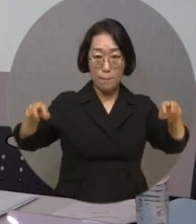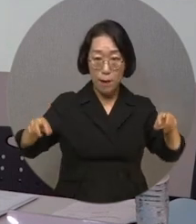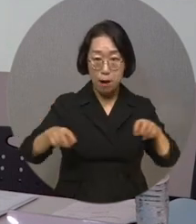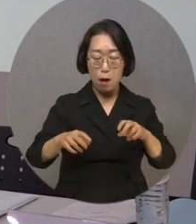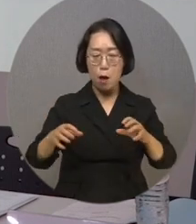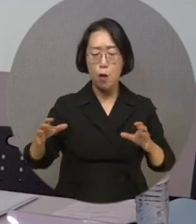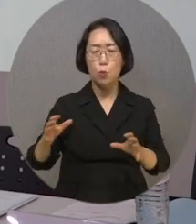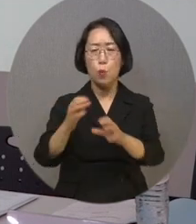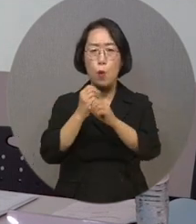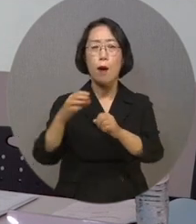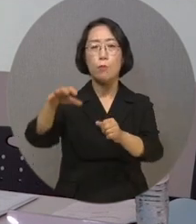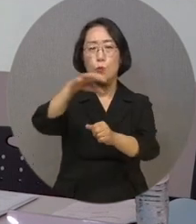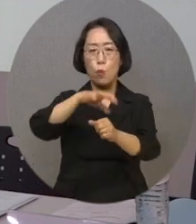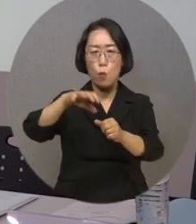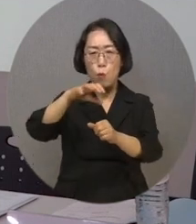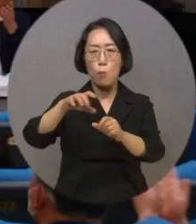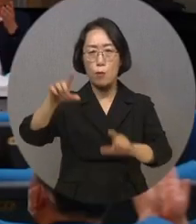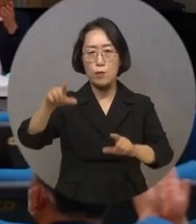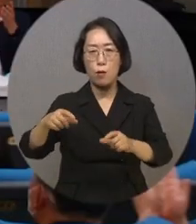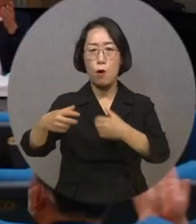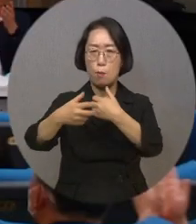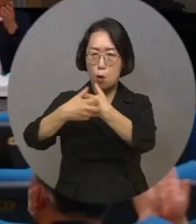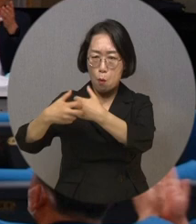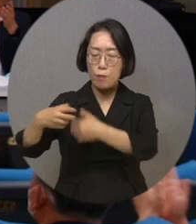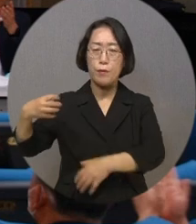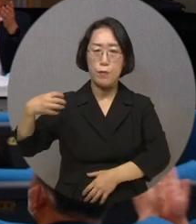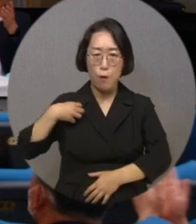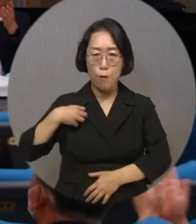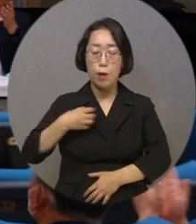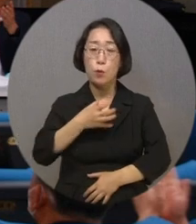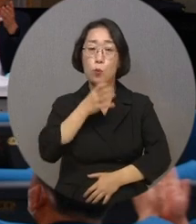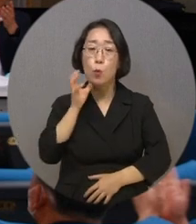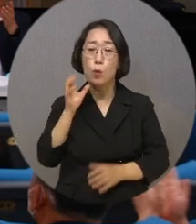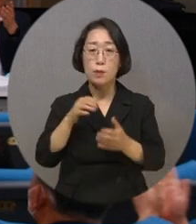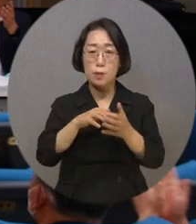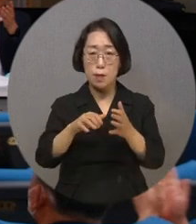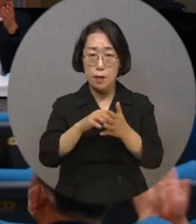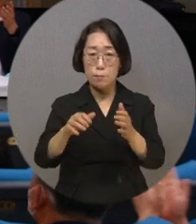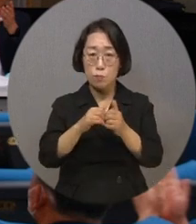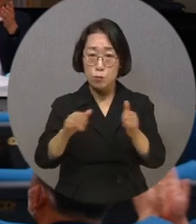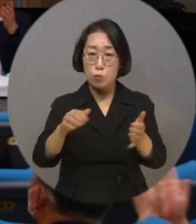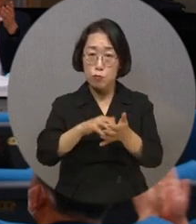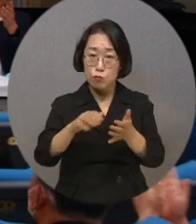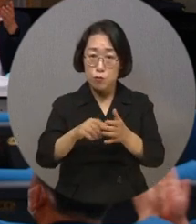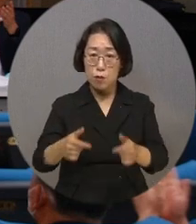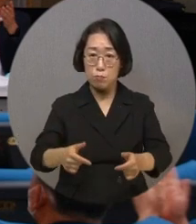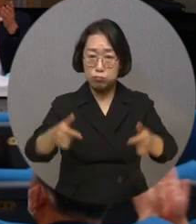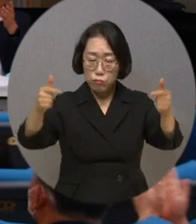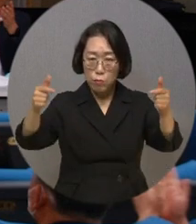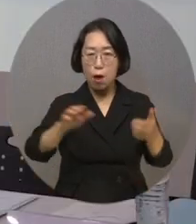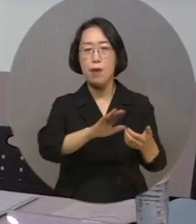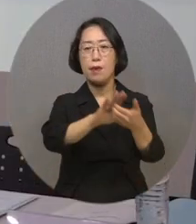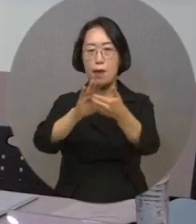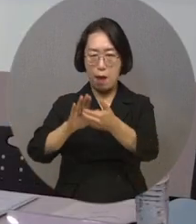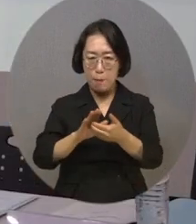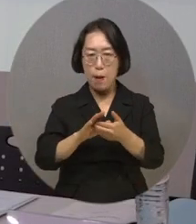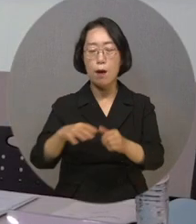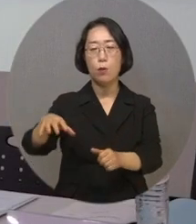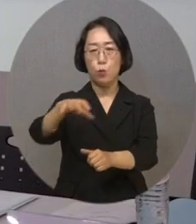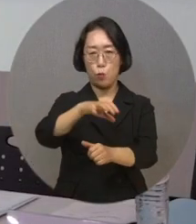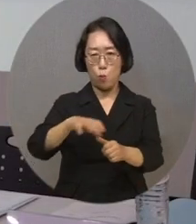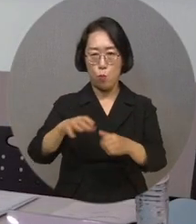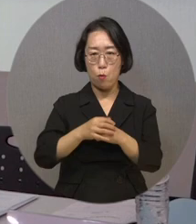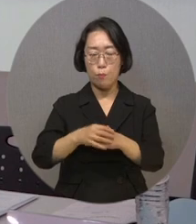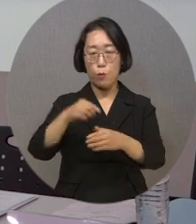통합돌봄 무형에서의 의료기관의 역할 노인인구 증가에 따른 보편적 예방 차원의 돌봄 체계 구축